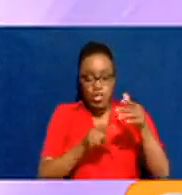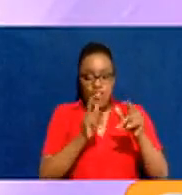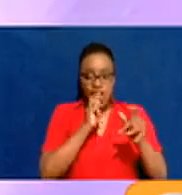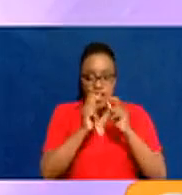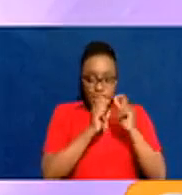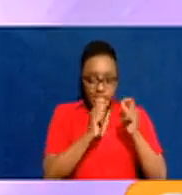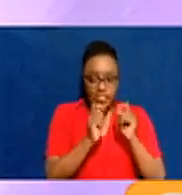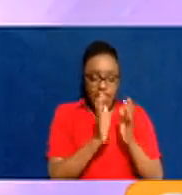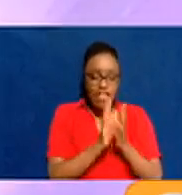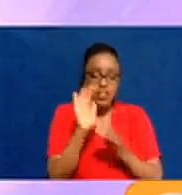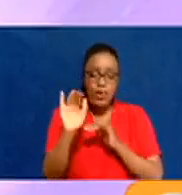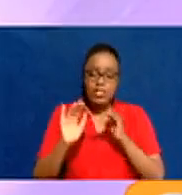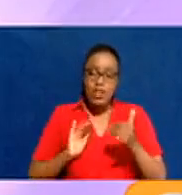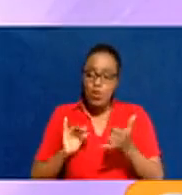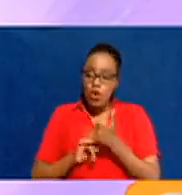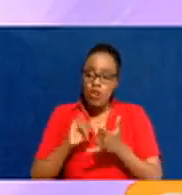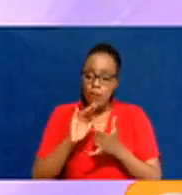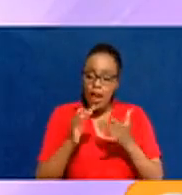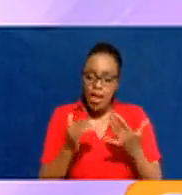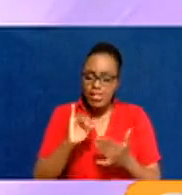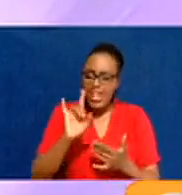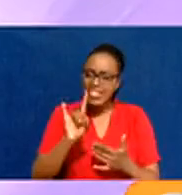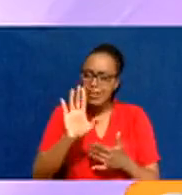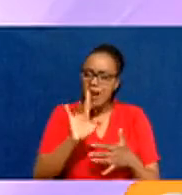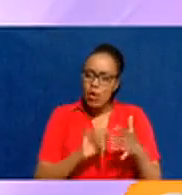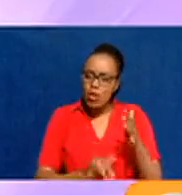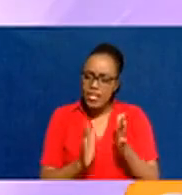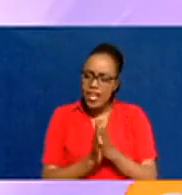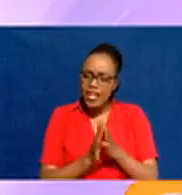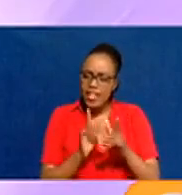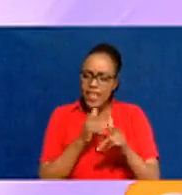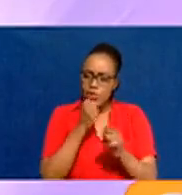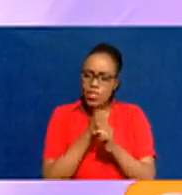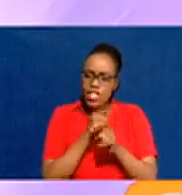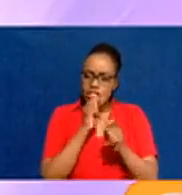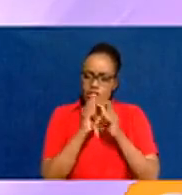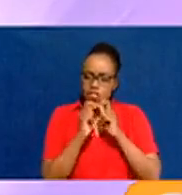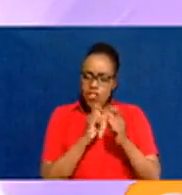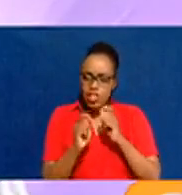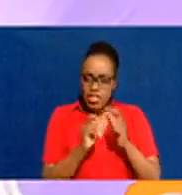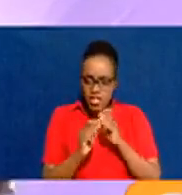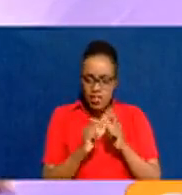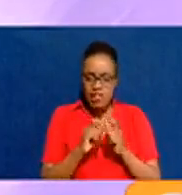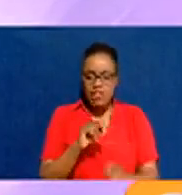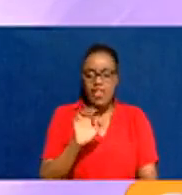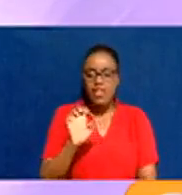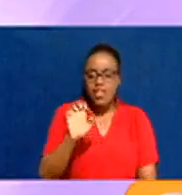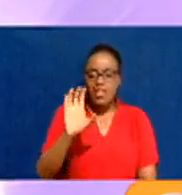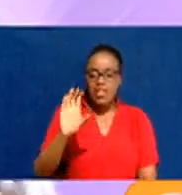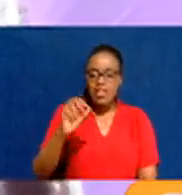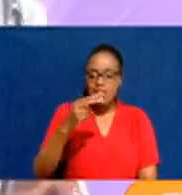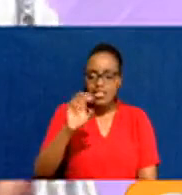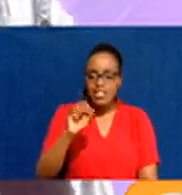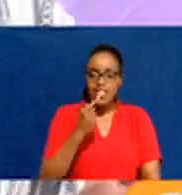Sijui akaulizwa mke wake, ID yako ni nini? Ukafanywa interview. I want to repeat what the chesa say. Sasa jameni,